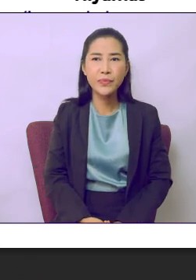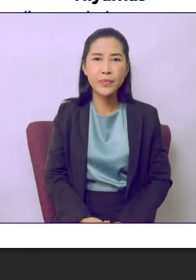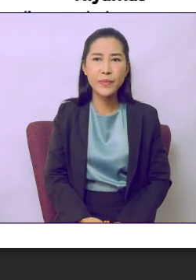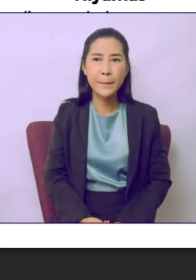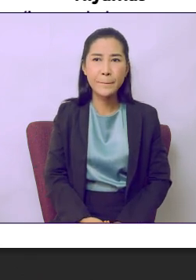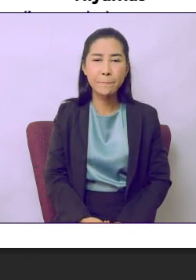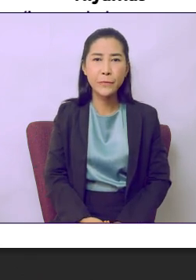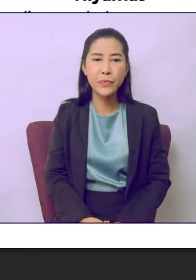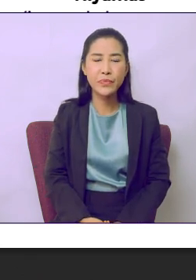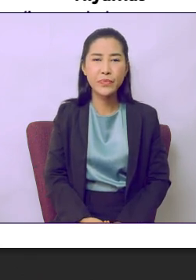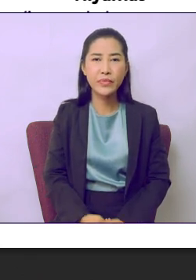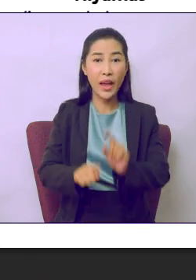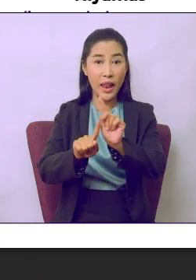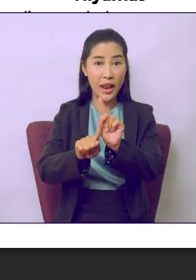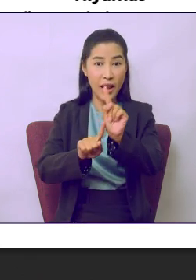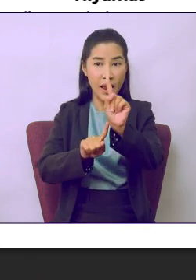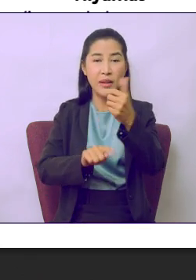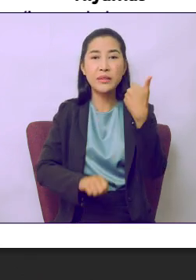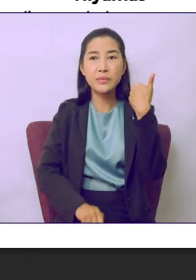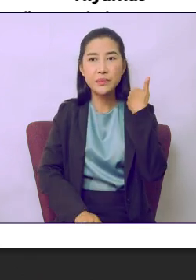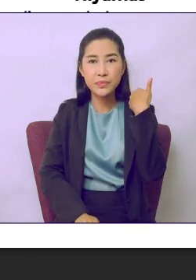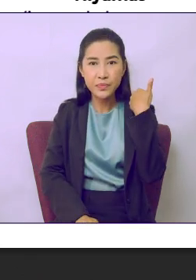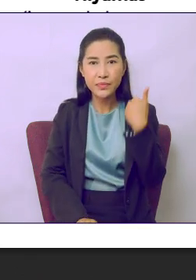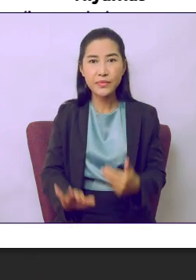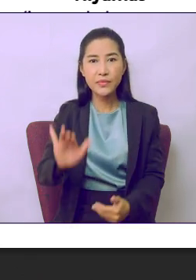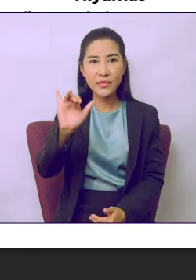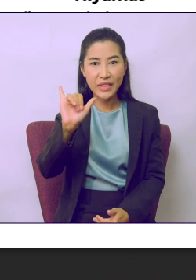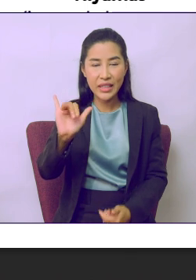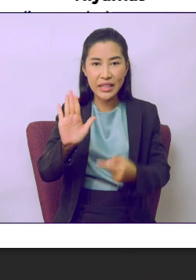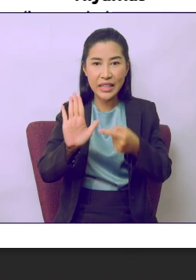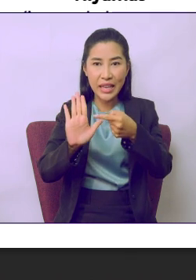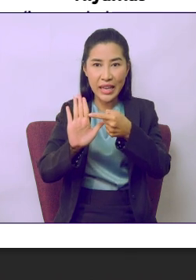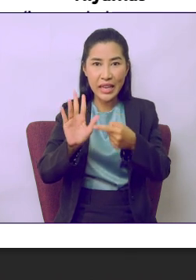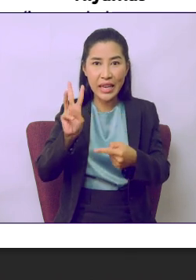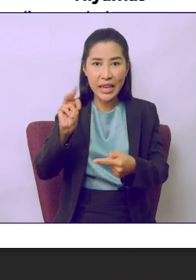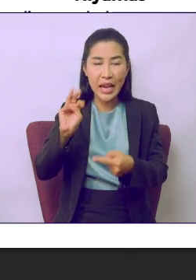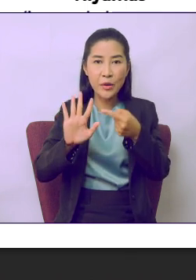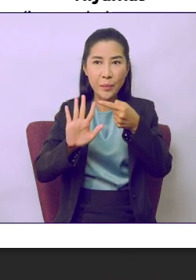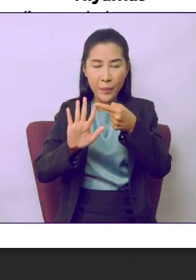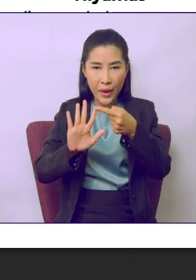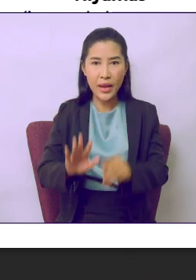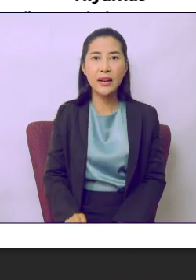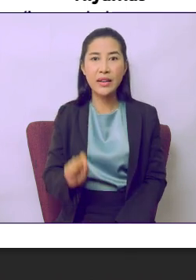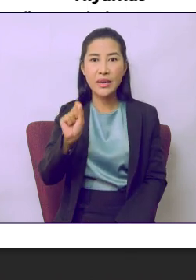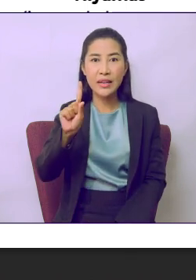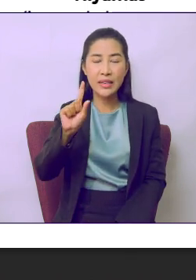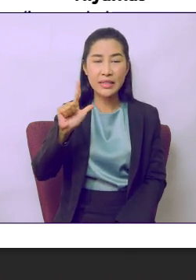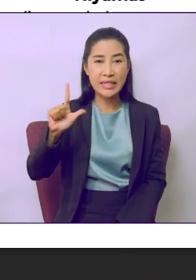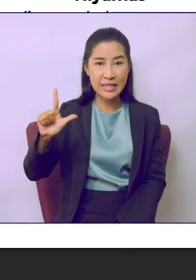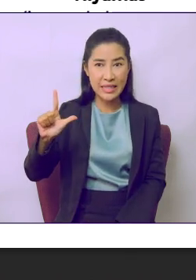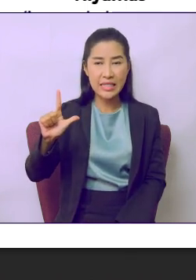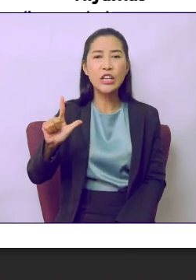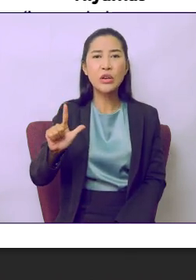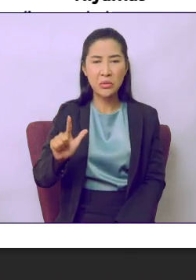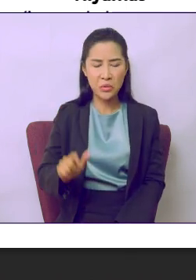อัสดงคตแรกเลยนะครับก็จะมียามะนะครับก็คือศีลหรือข้อปฏิบัตินะครับก็คือ